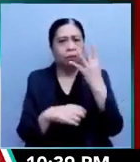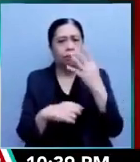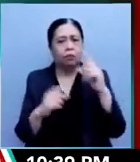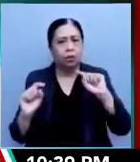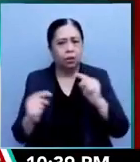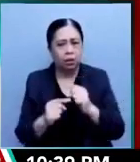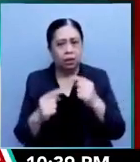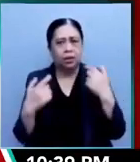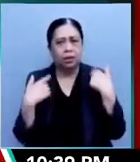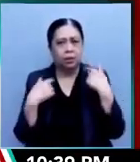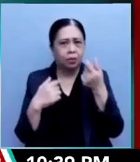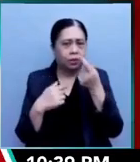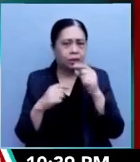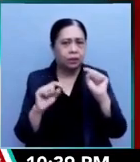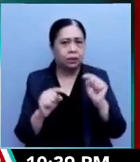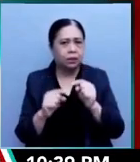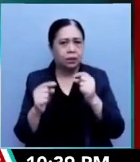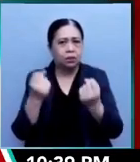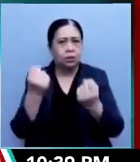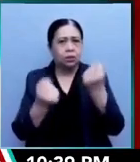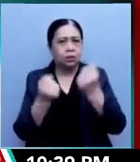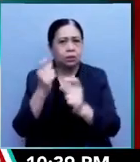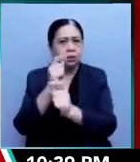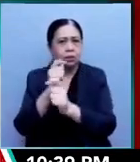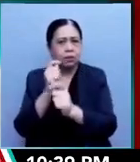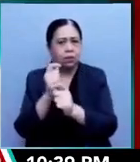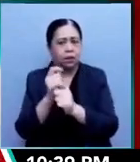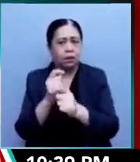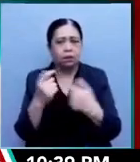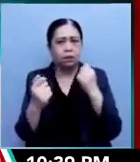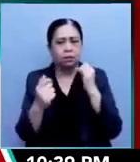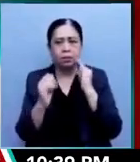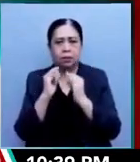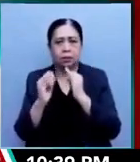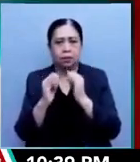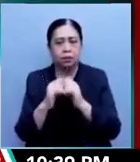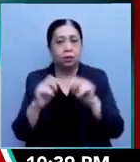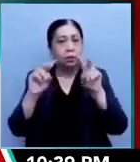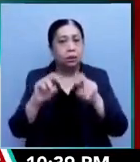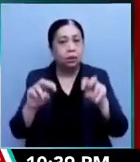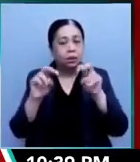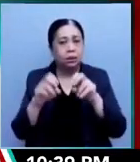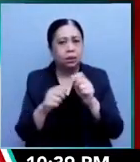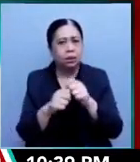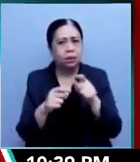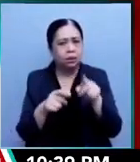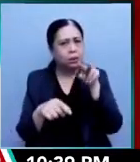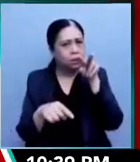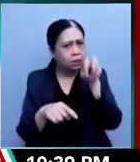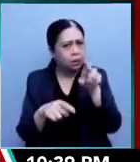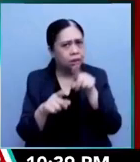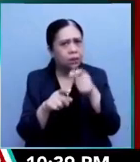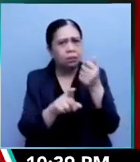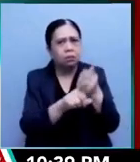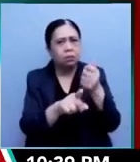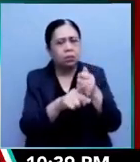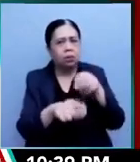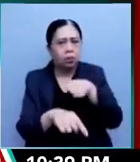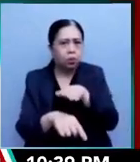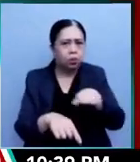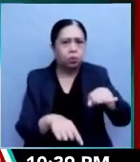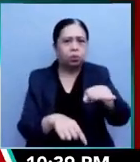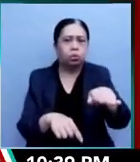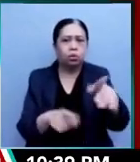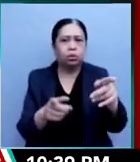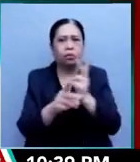tamo ng minor injury ang driver ng truck na wala pang pahayag sa imbestigasyon may nakasaksi raw na biglang nag-serve ang van at